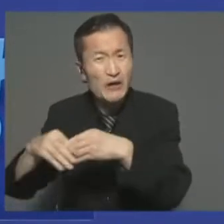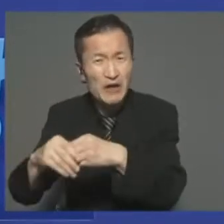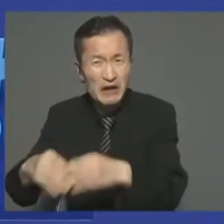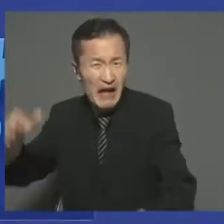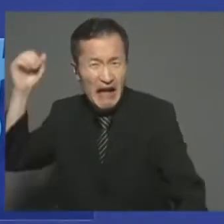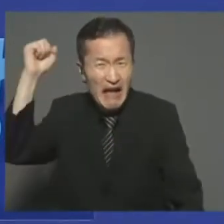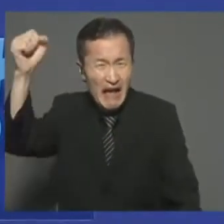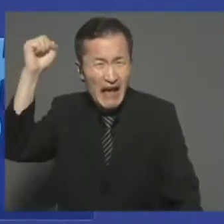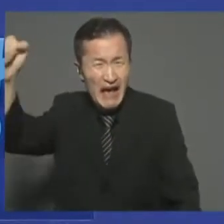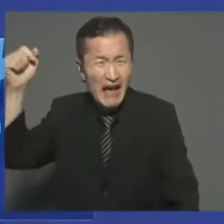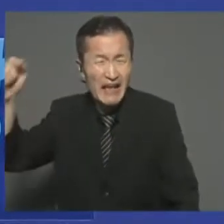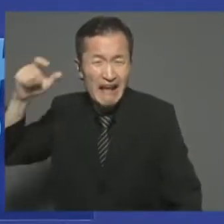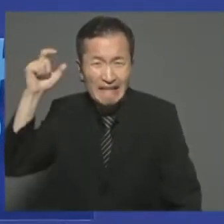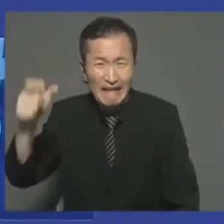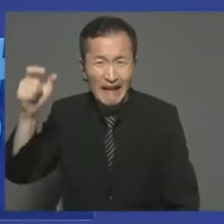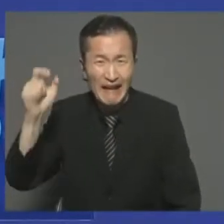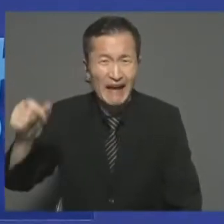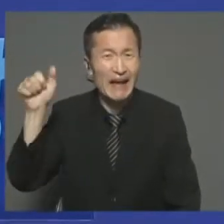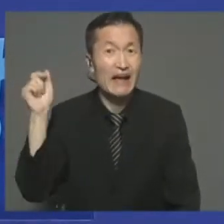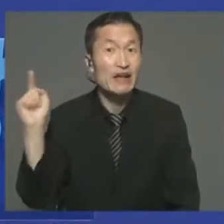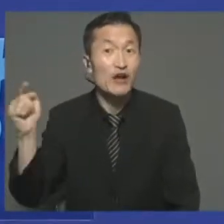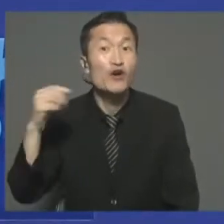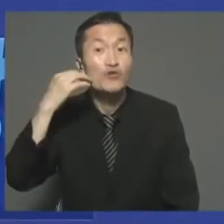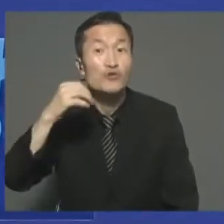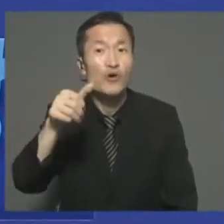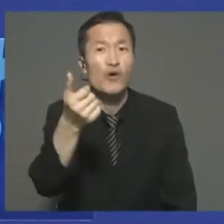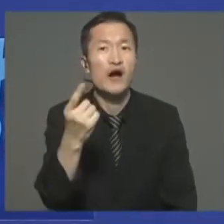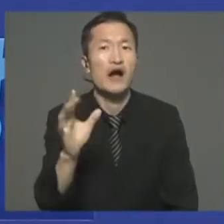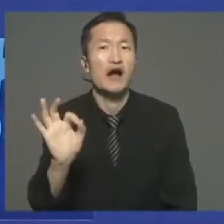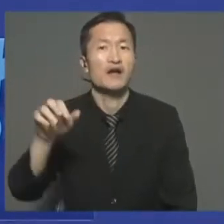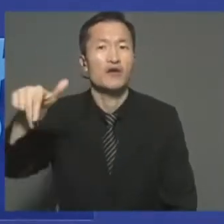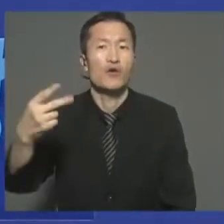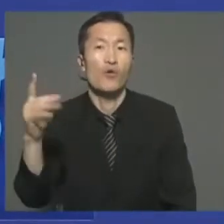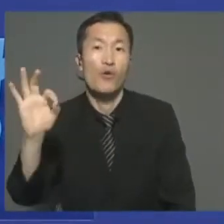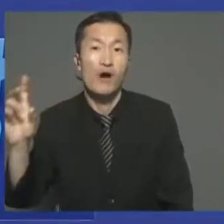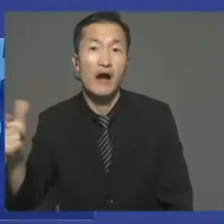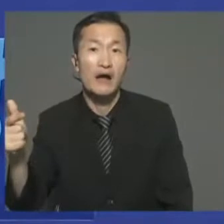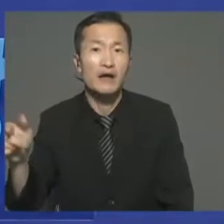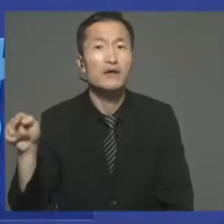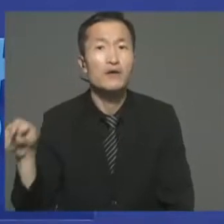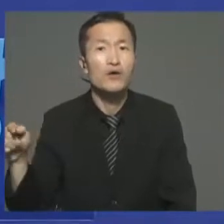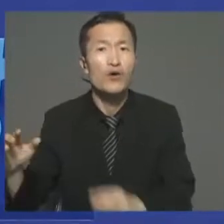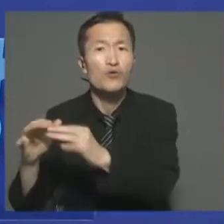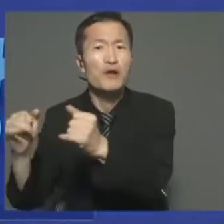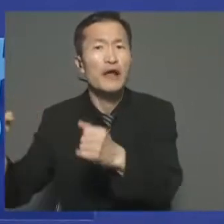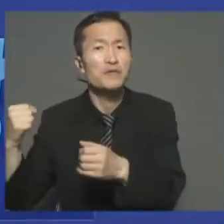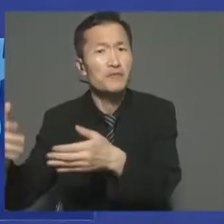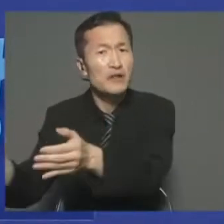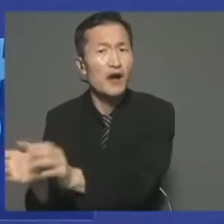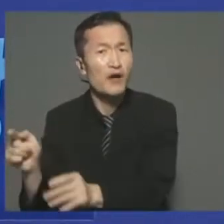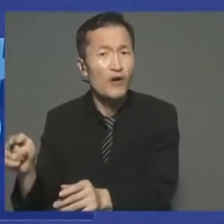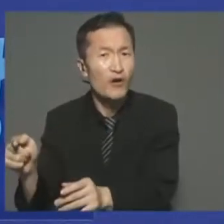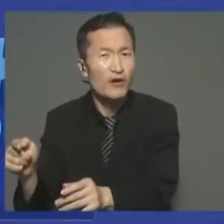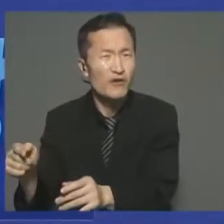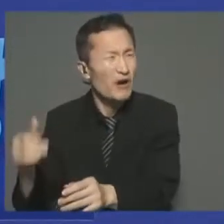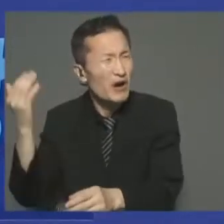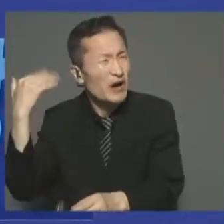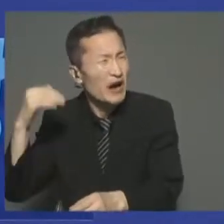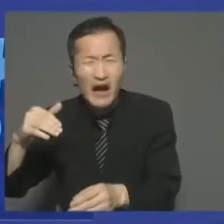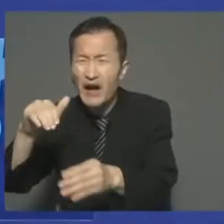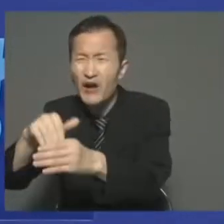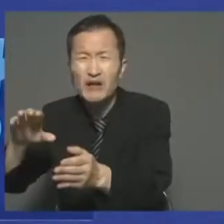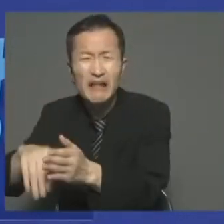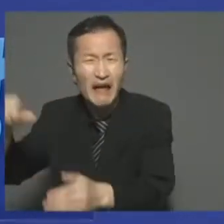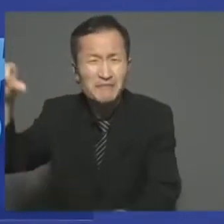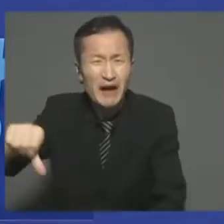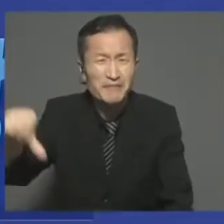안 되는 목소리를 높였던 그 황교안의 자유한국당은 지난 총선에서 폭망하고 말았습니다. 우리는